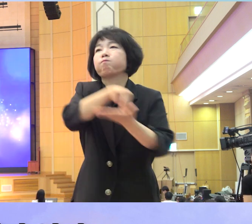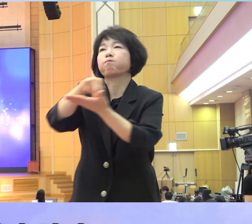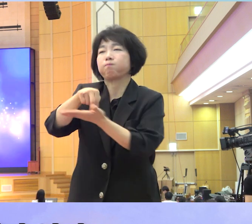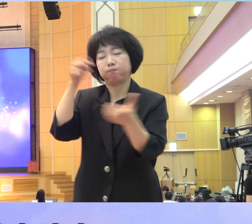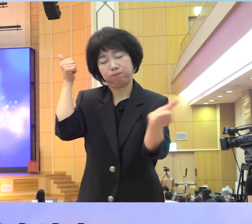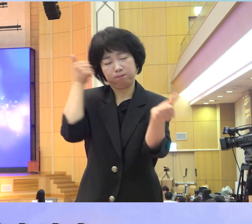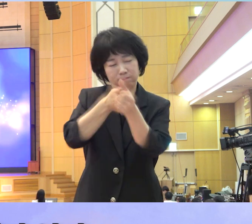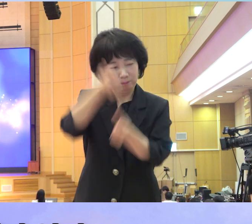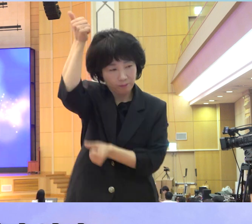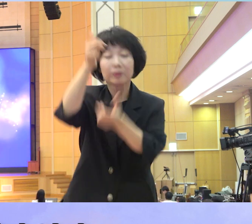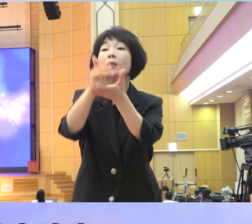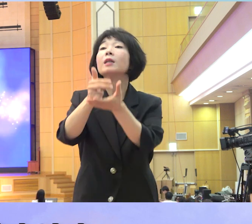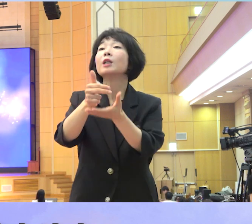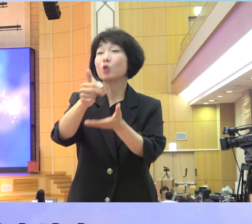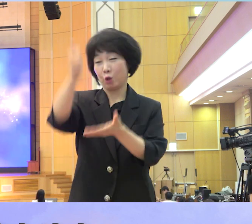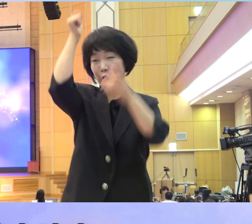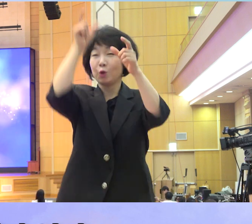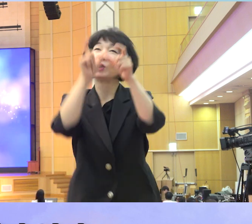이겨내고